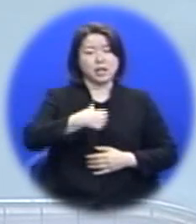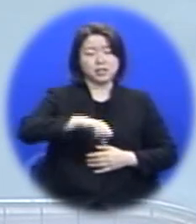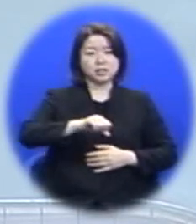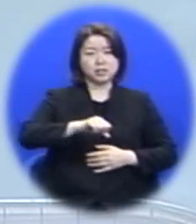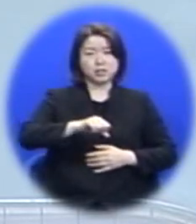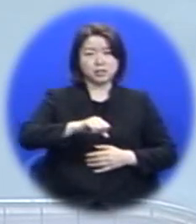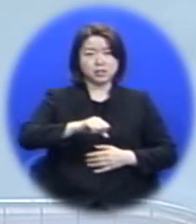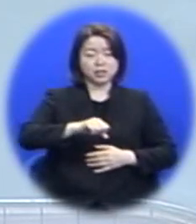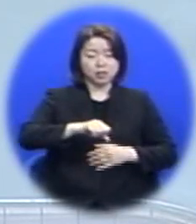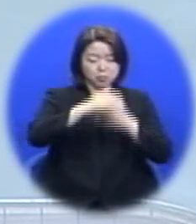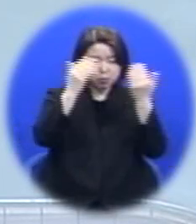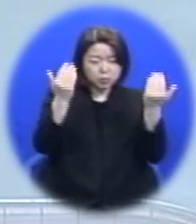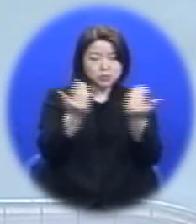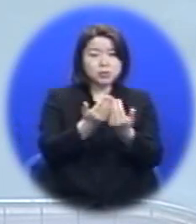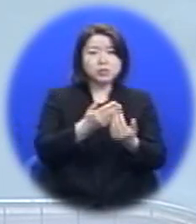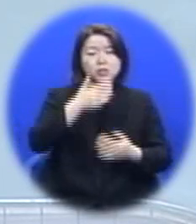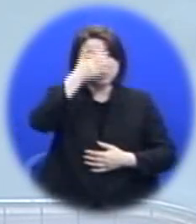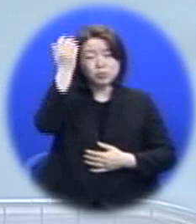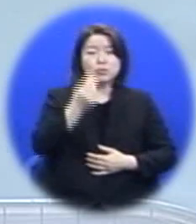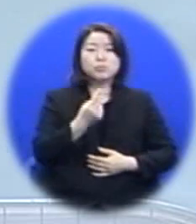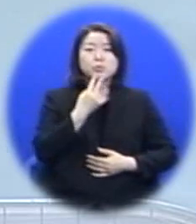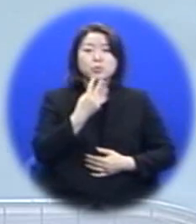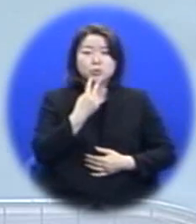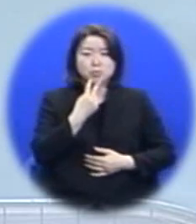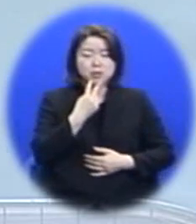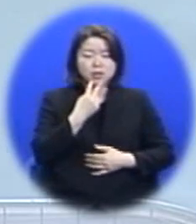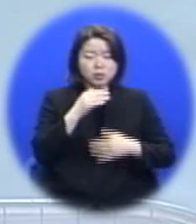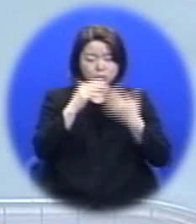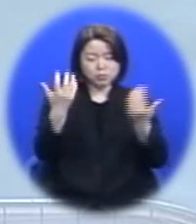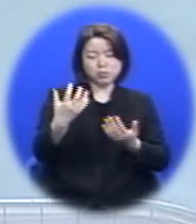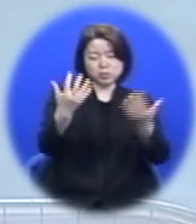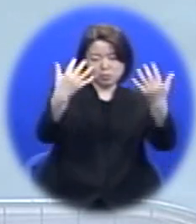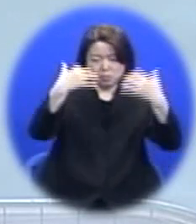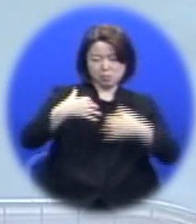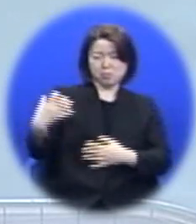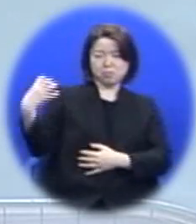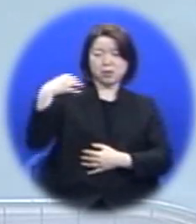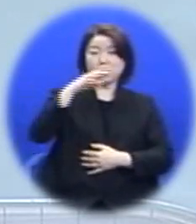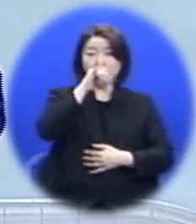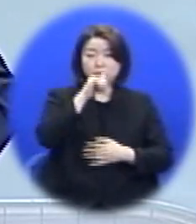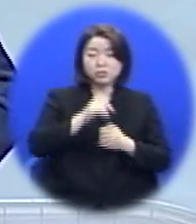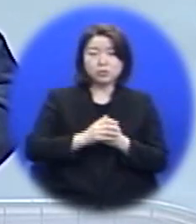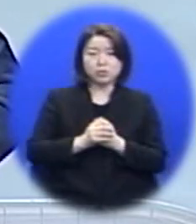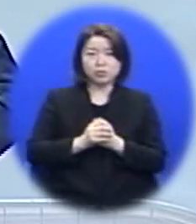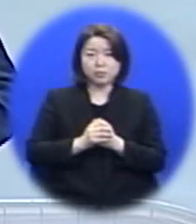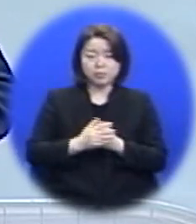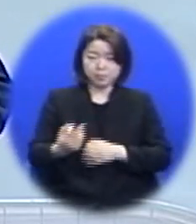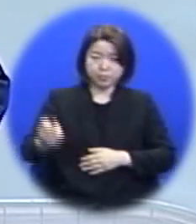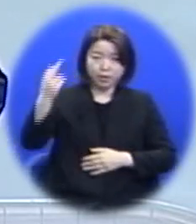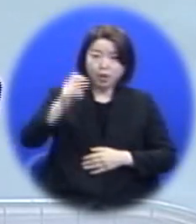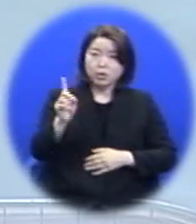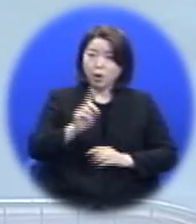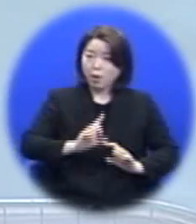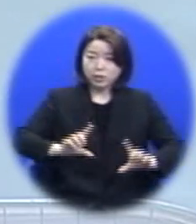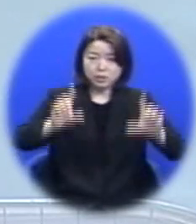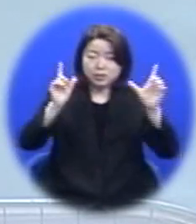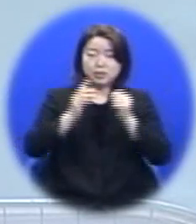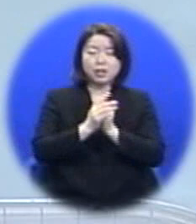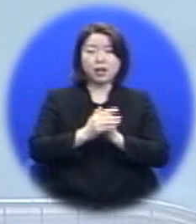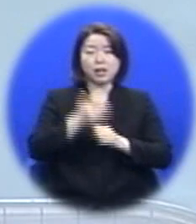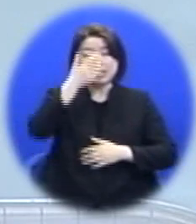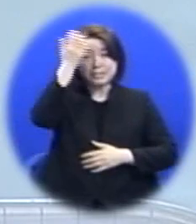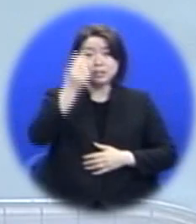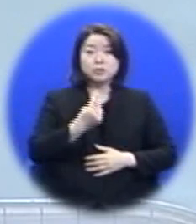전부 요셉, 자기가 사랑했던 아들 요셉에게로 다 쏟아집니다. 형들이 어느 날 요셉을